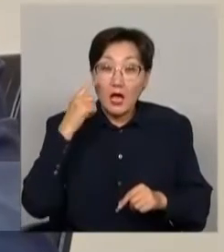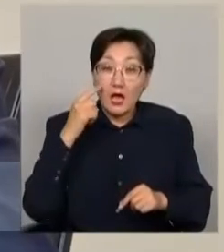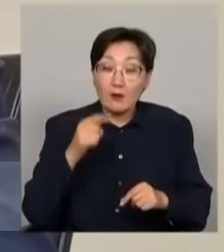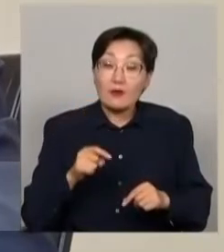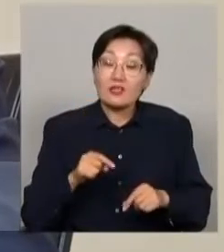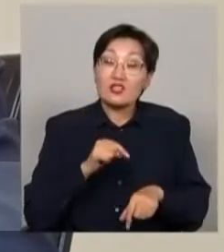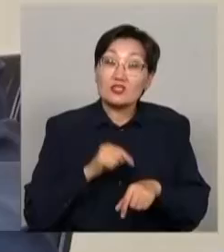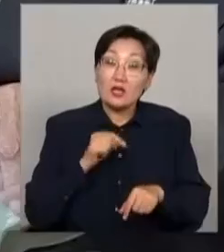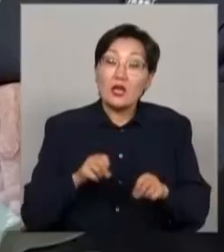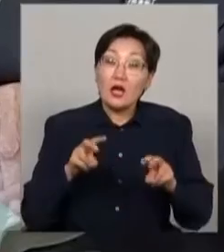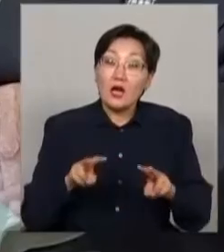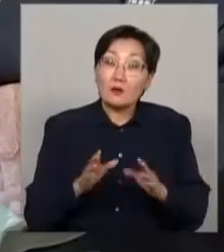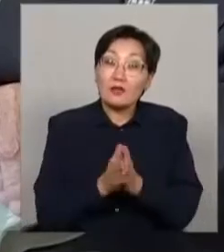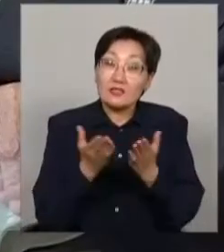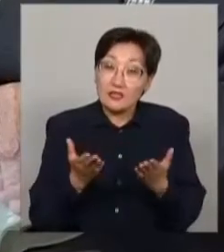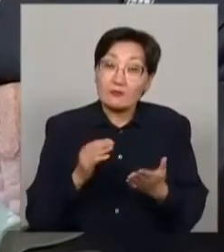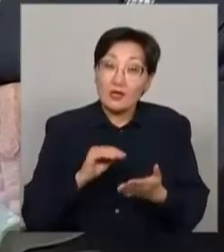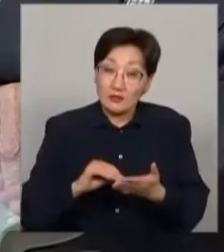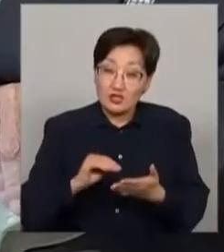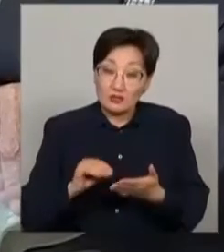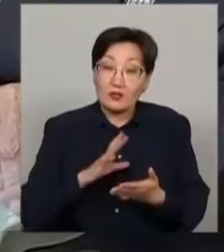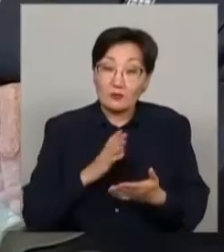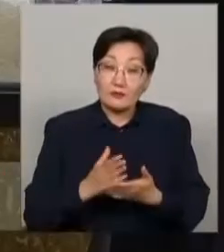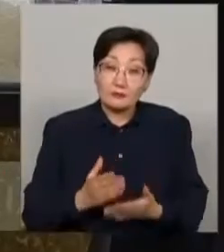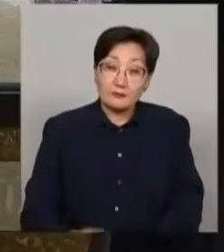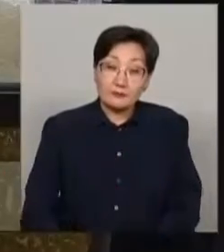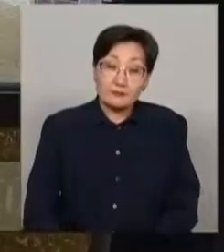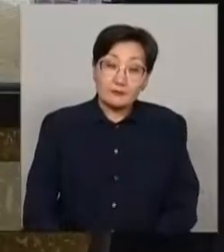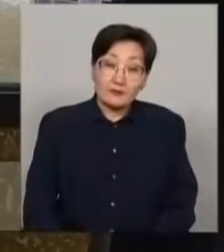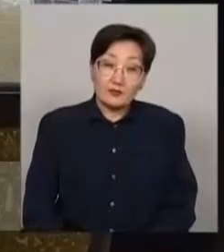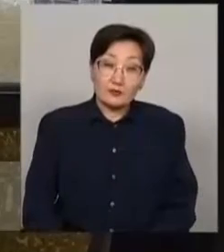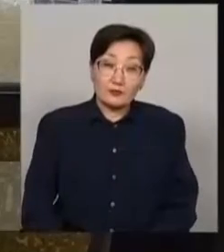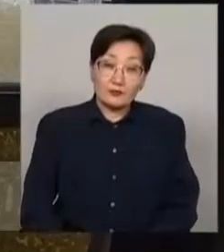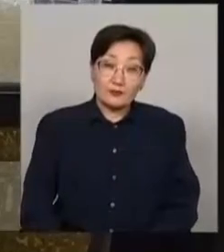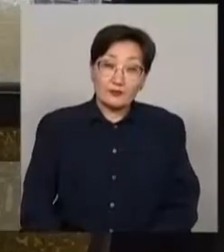әсерлері атты арнайы шығарылымдары бар. Ұлағат Арғын, Мейрам Исабеков, Алматы телеарнасы.